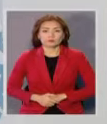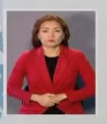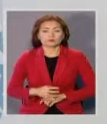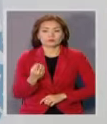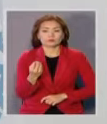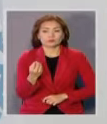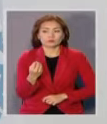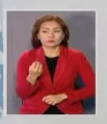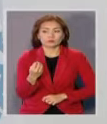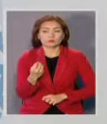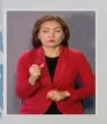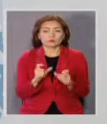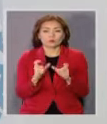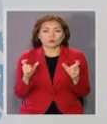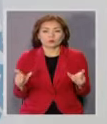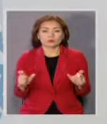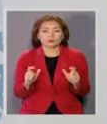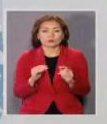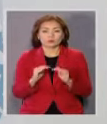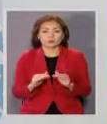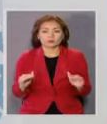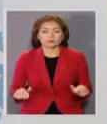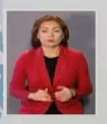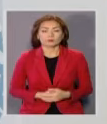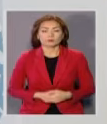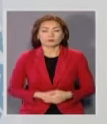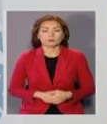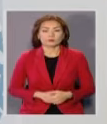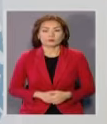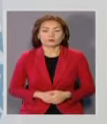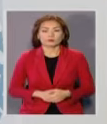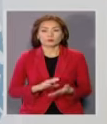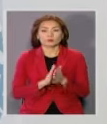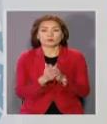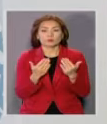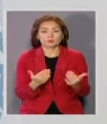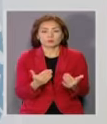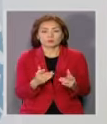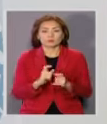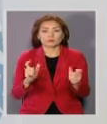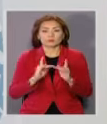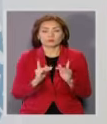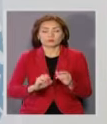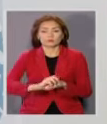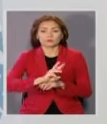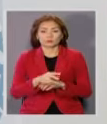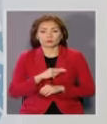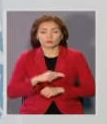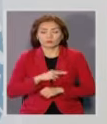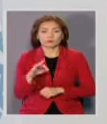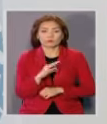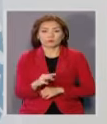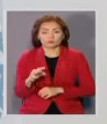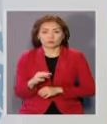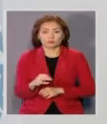қатар мектептегі балдардың, оқушылардың жағдайы, одан кейін студенттердің жатақханамен қамтамасыз етілу мәселесі